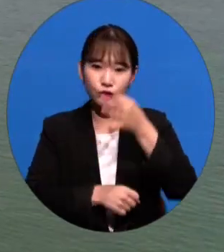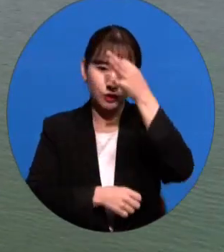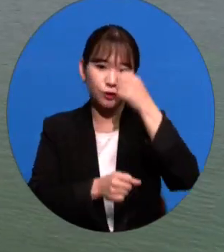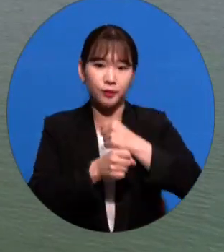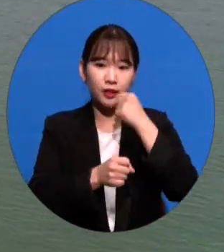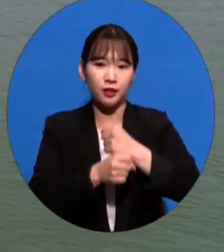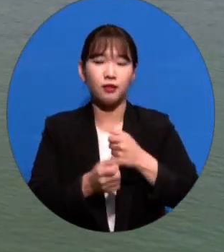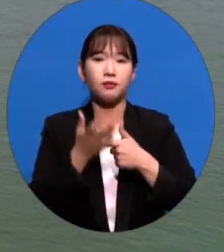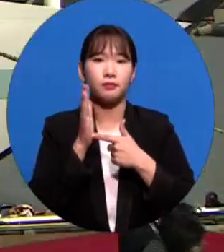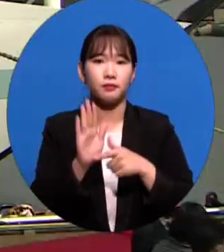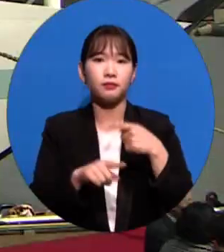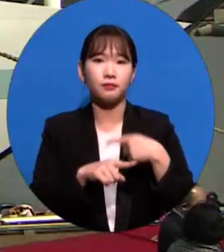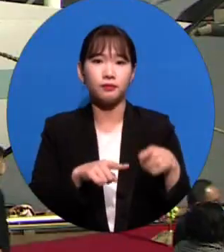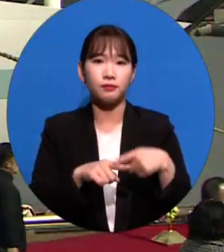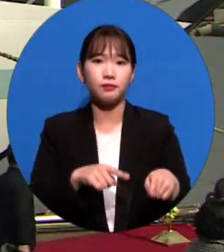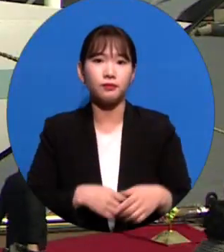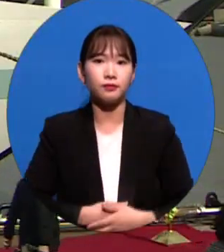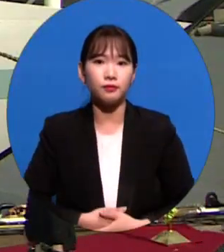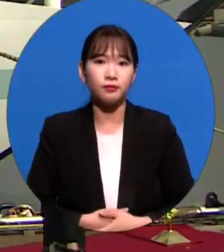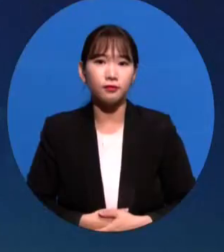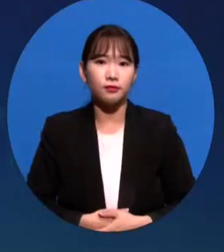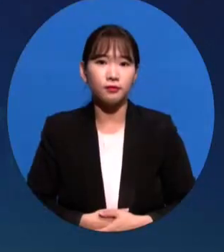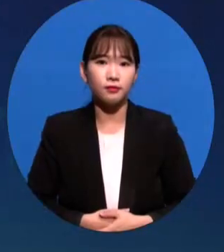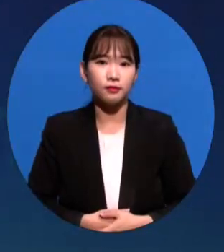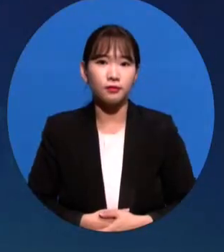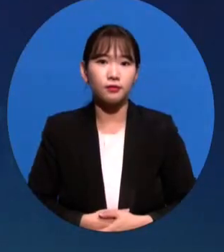마련했다고 평가했습니다.